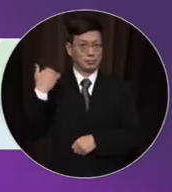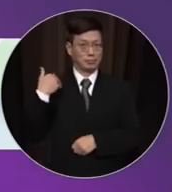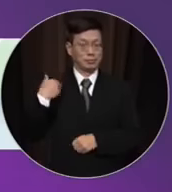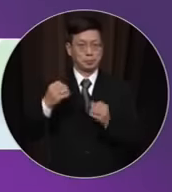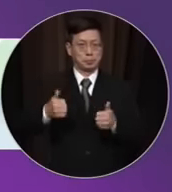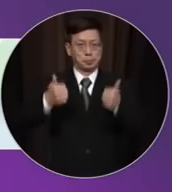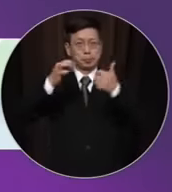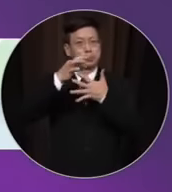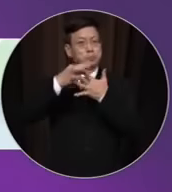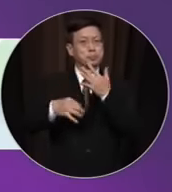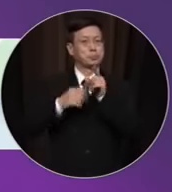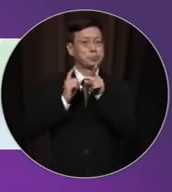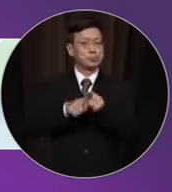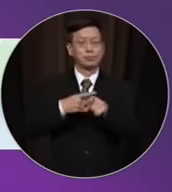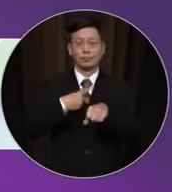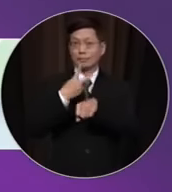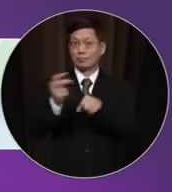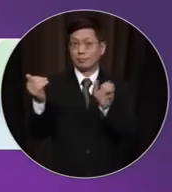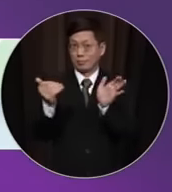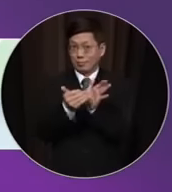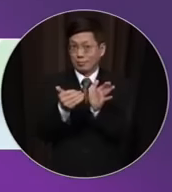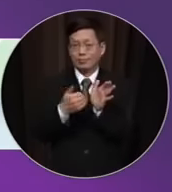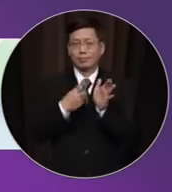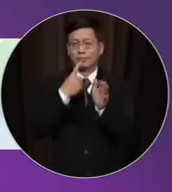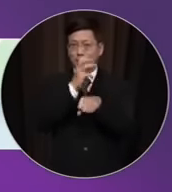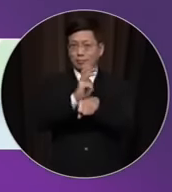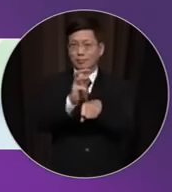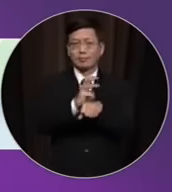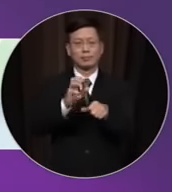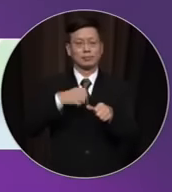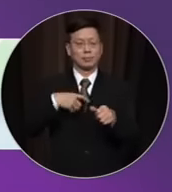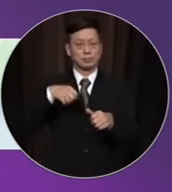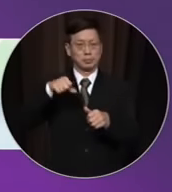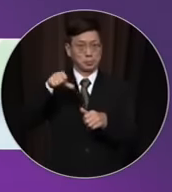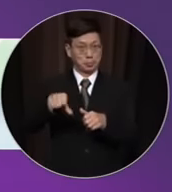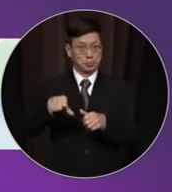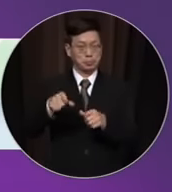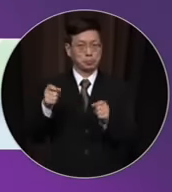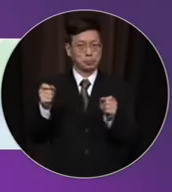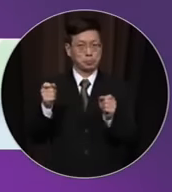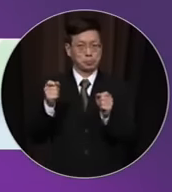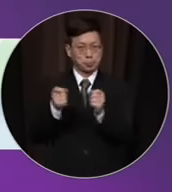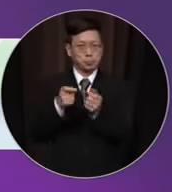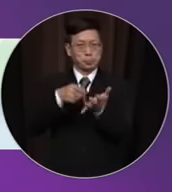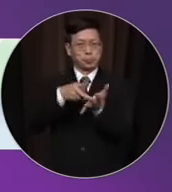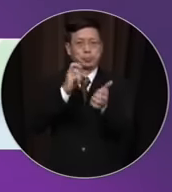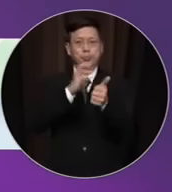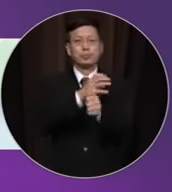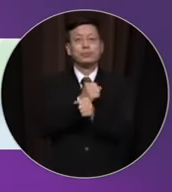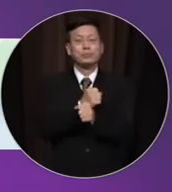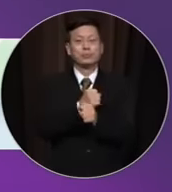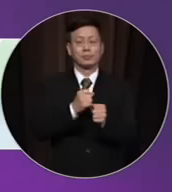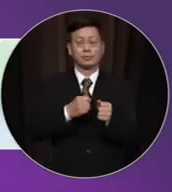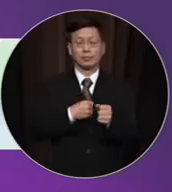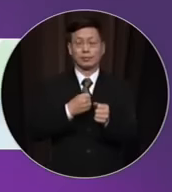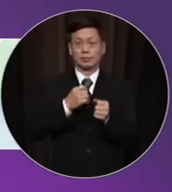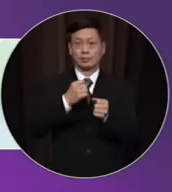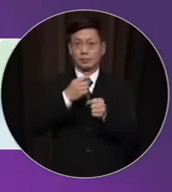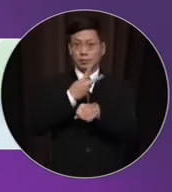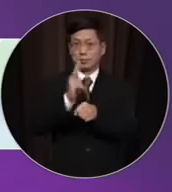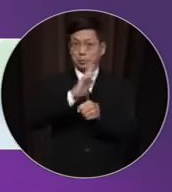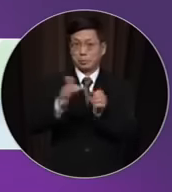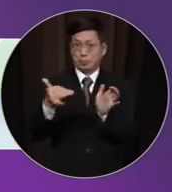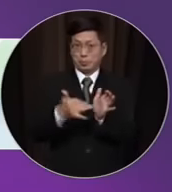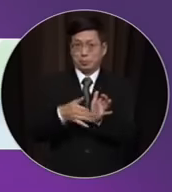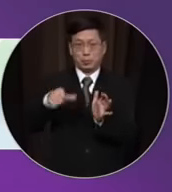其实是一样的，也就在2分钟到达前的30秒钟，我们会按2短声作为提醒。而在2分钟到达之后，我们会